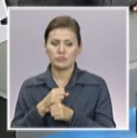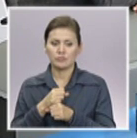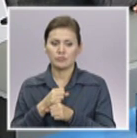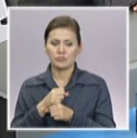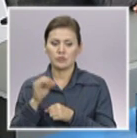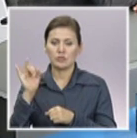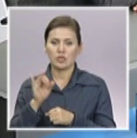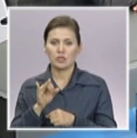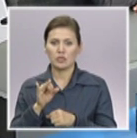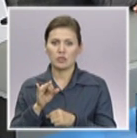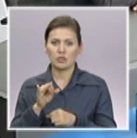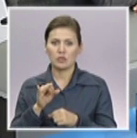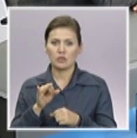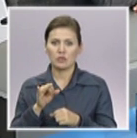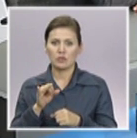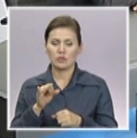Және де